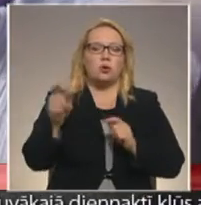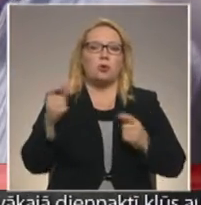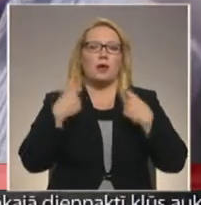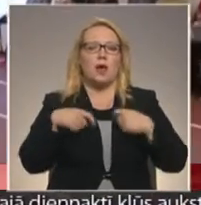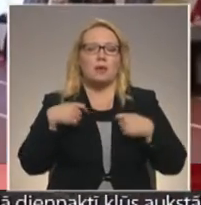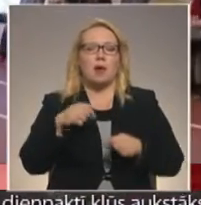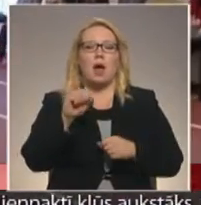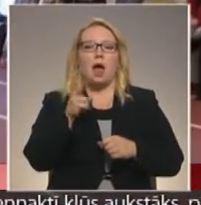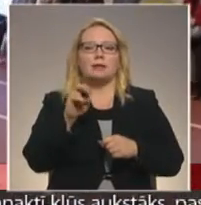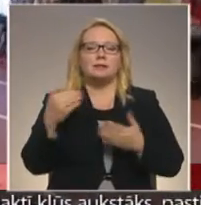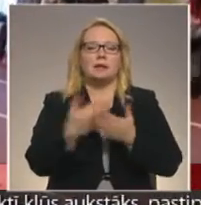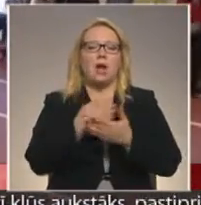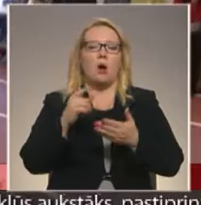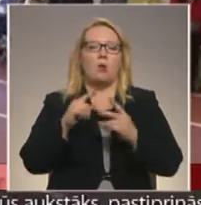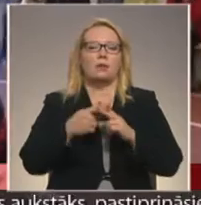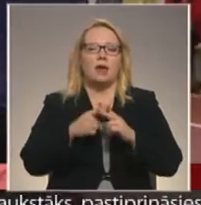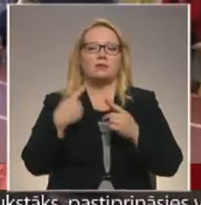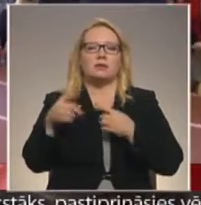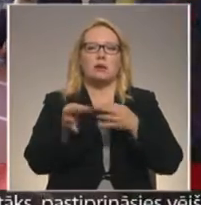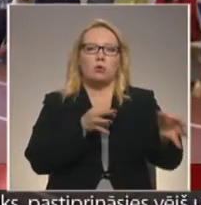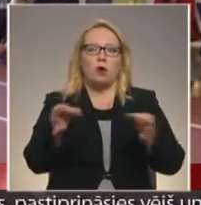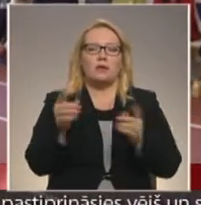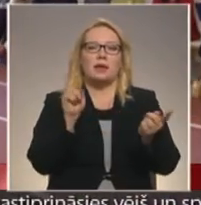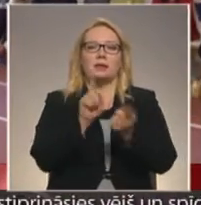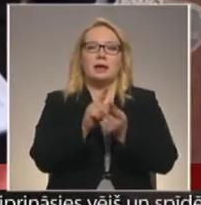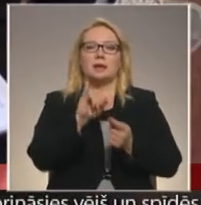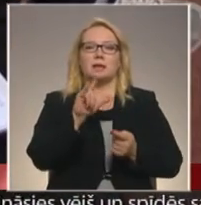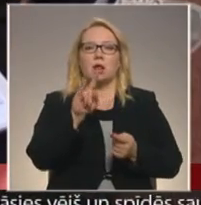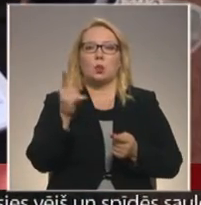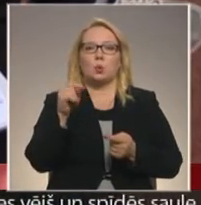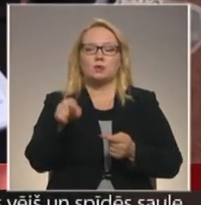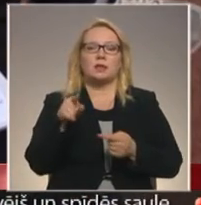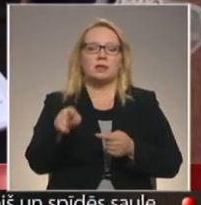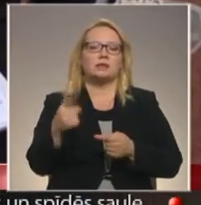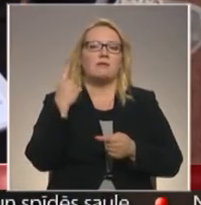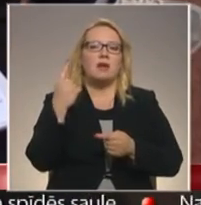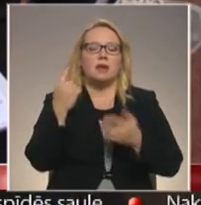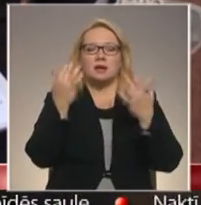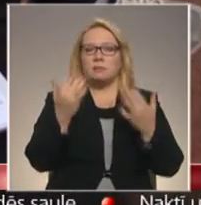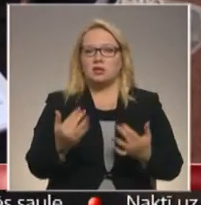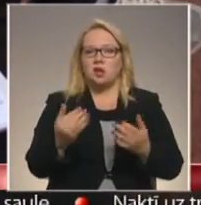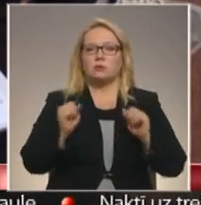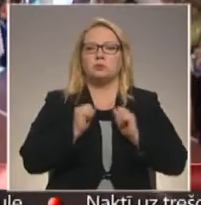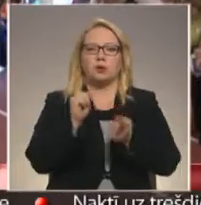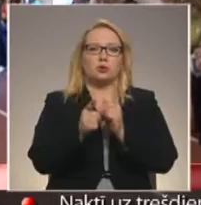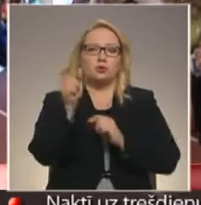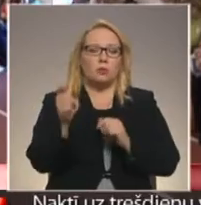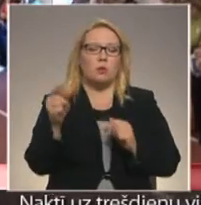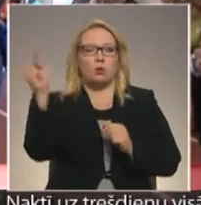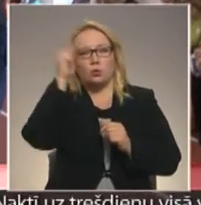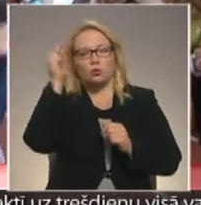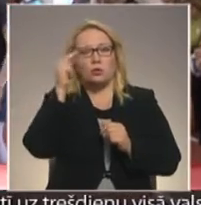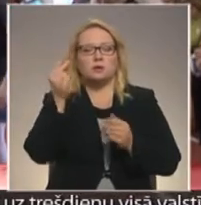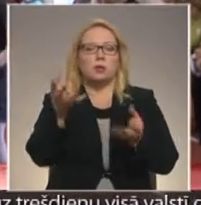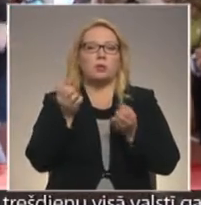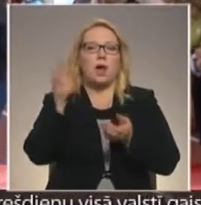Jēkabpils, Aknīstes, Jaunjelgavas un citiem Sēlijas novadiem šajā gadā tikās Ilūkstē. Šis Sēlijā ir vienīgais pasākums sporta skolotājiem, kur kursos gūtā